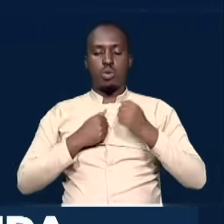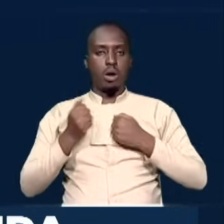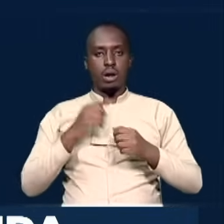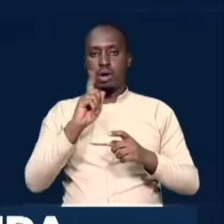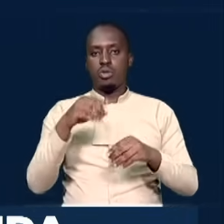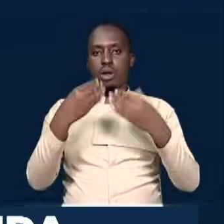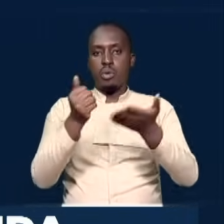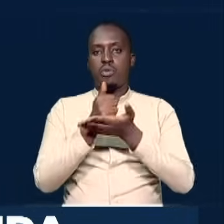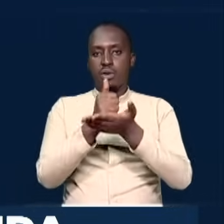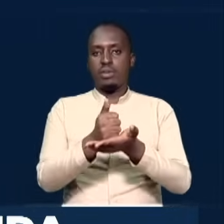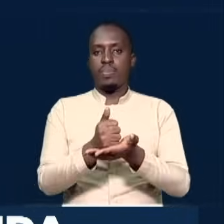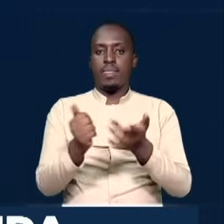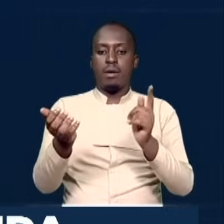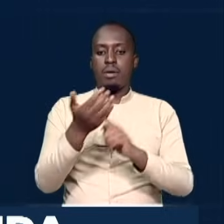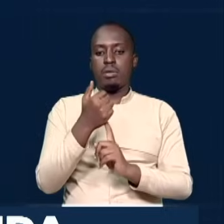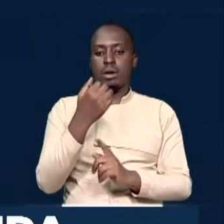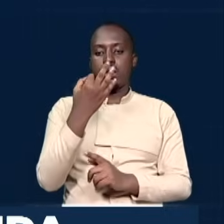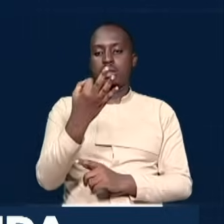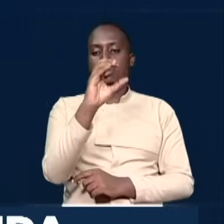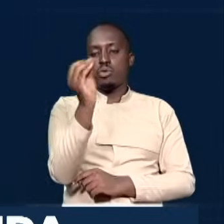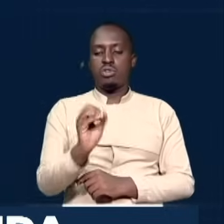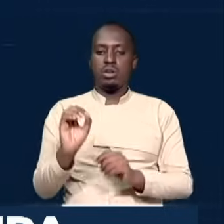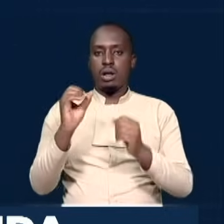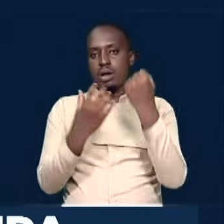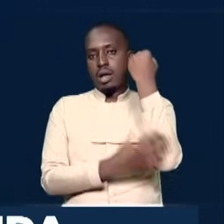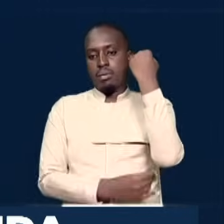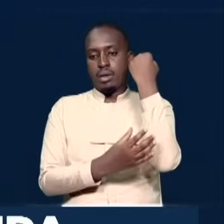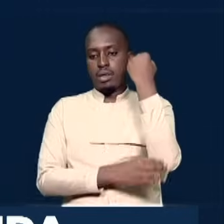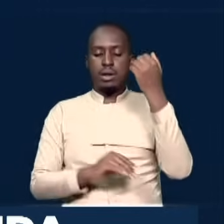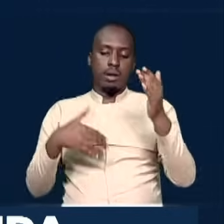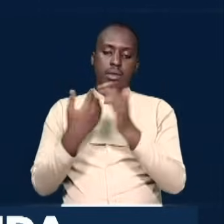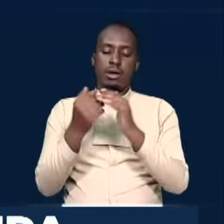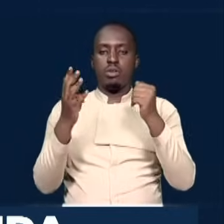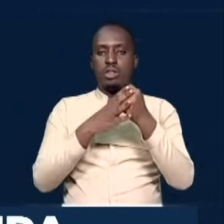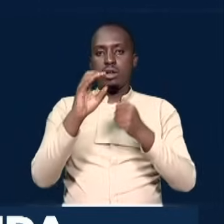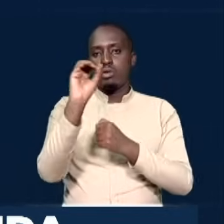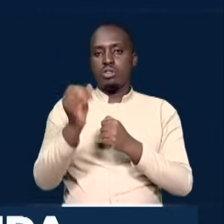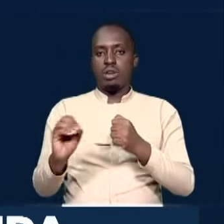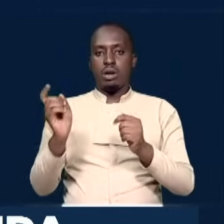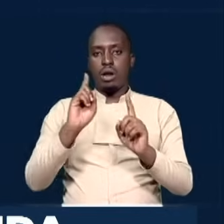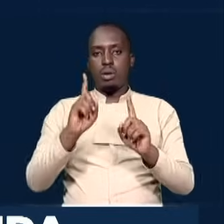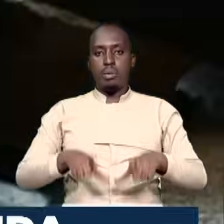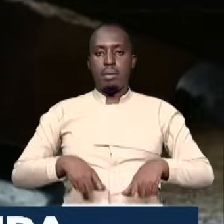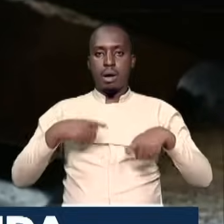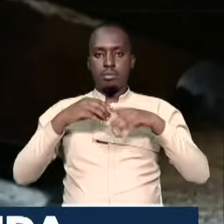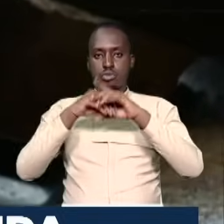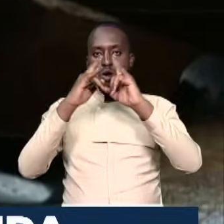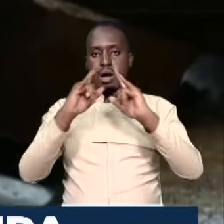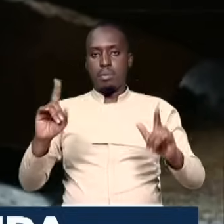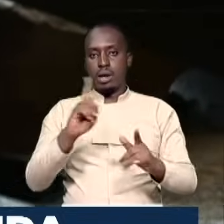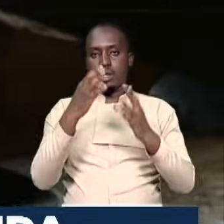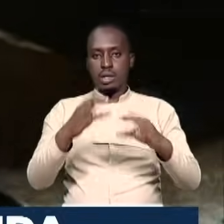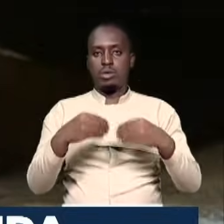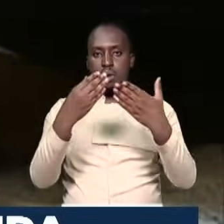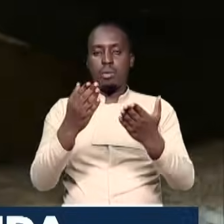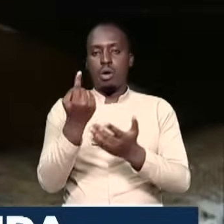zihabwa, 3% ntabwo bishoboye, mu gihe abagera ku 9% bo bataba mu nkambi, bisobanuye ko nta kindi bagenerwa